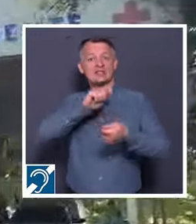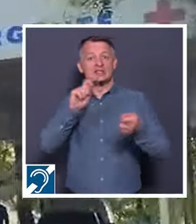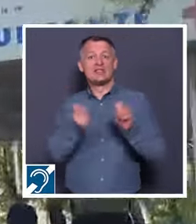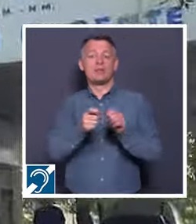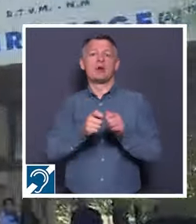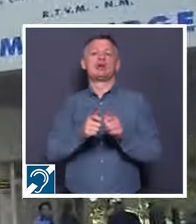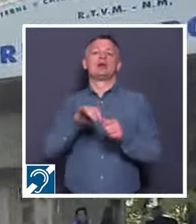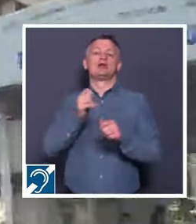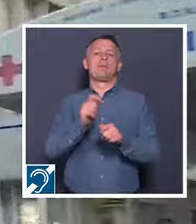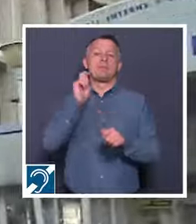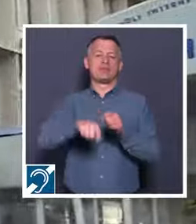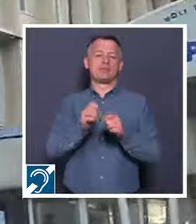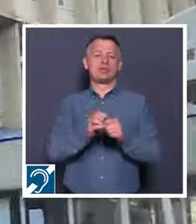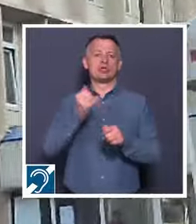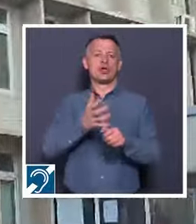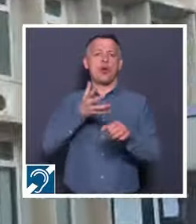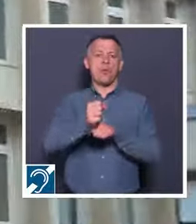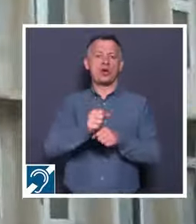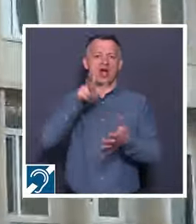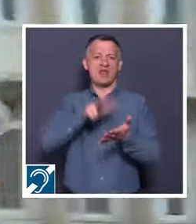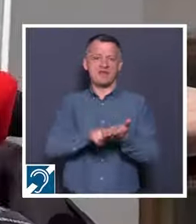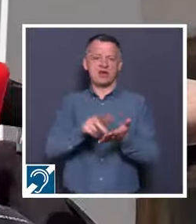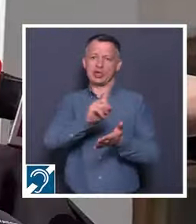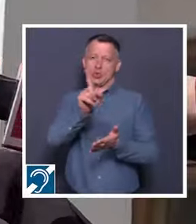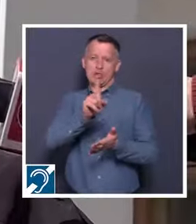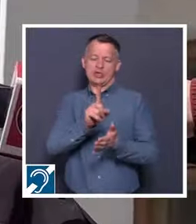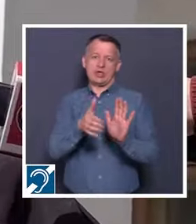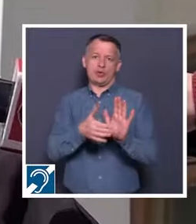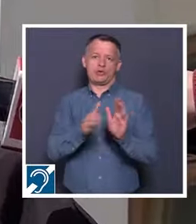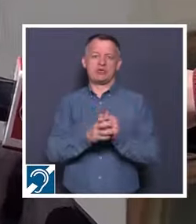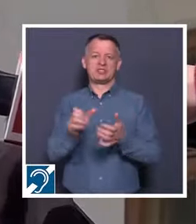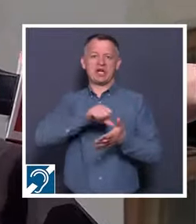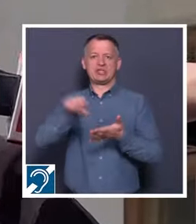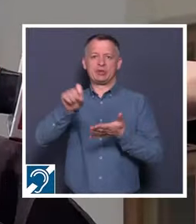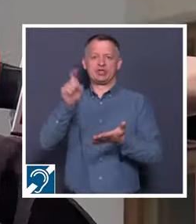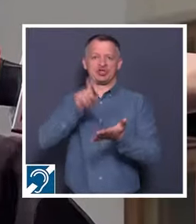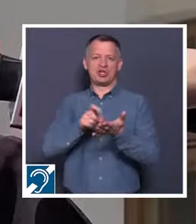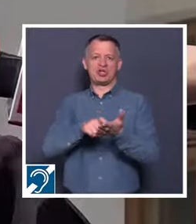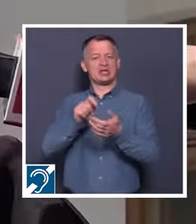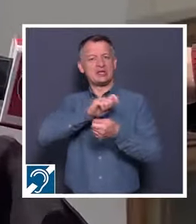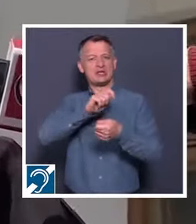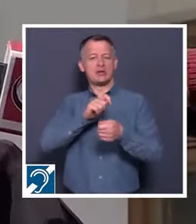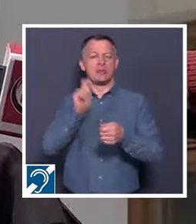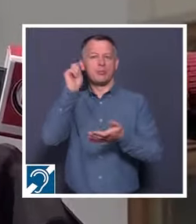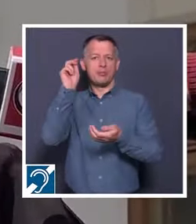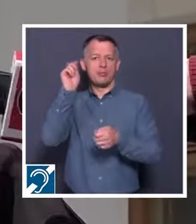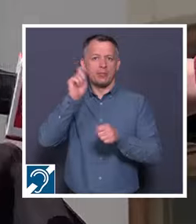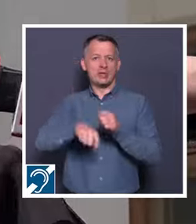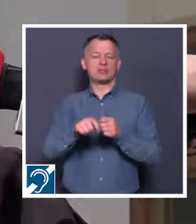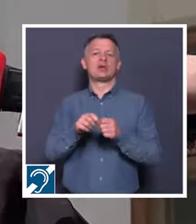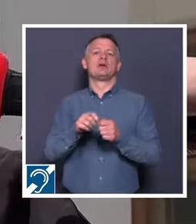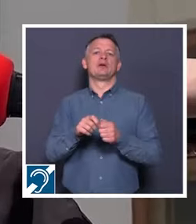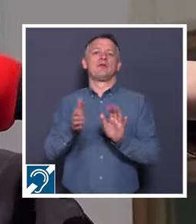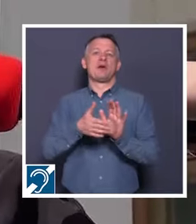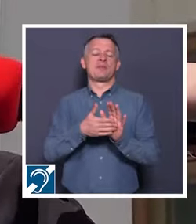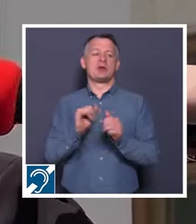juridice din ucidere din culpă în omor calificat nu este întemeiată. S-a respins cererea de schimbare a încadrării juridice a faptei,